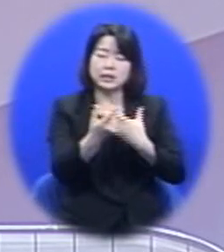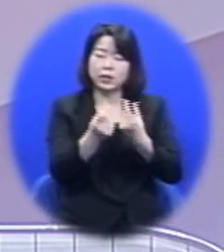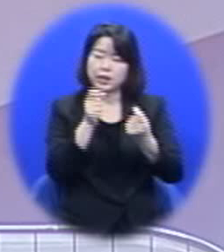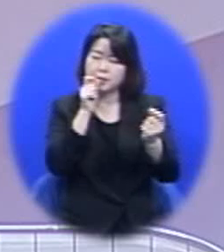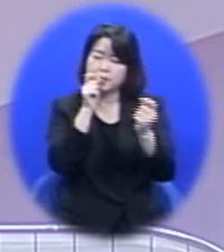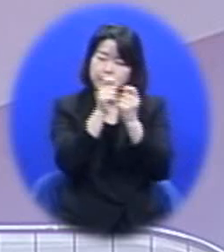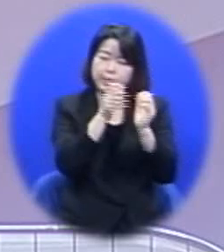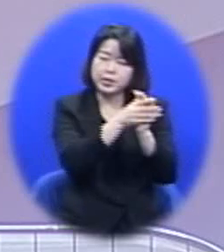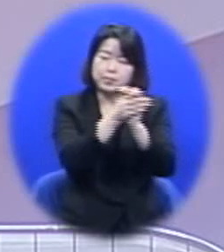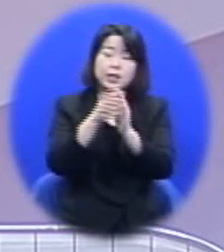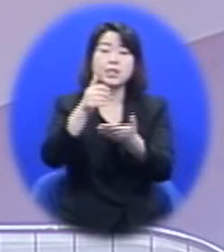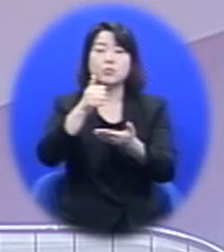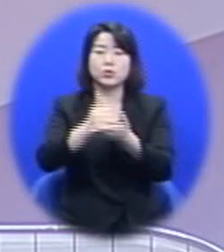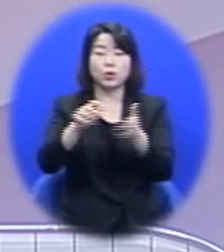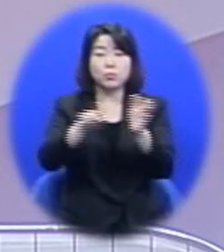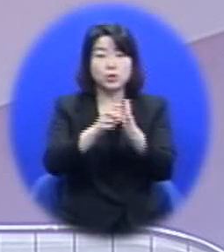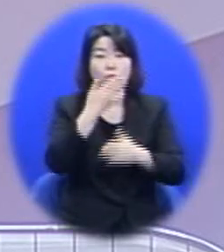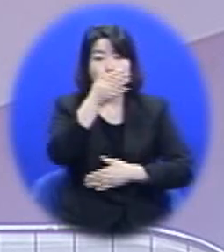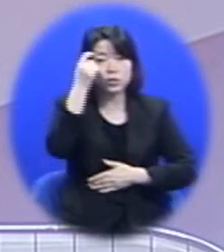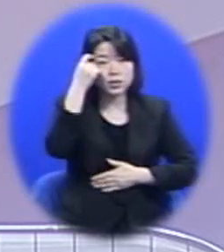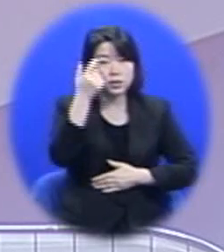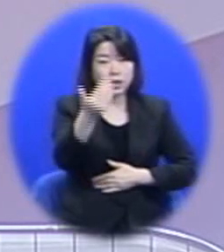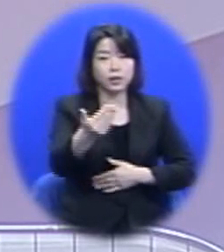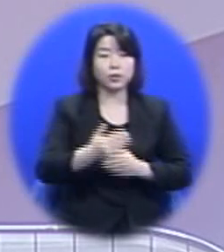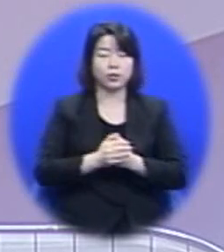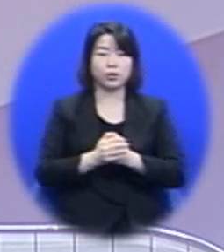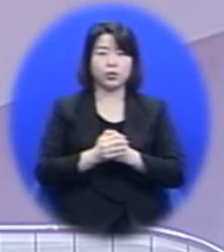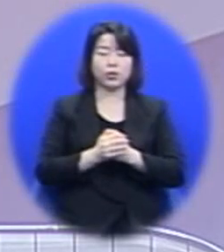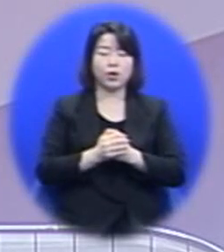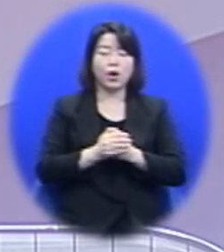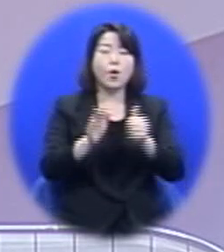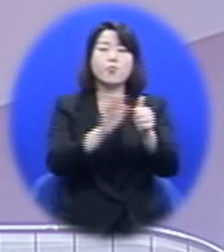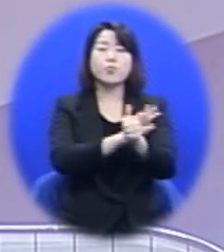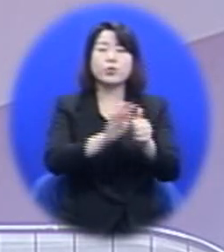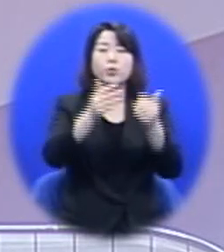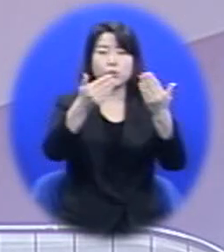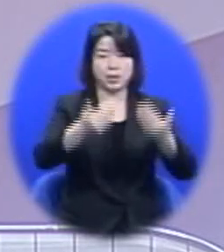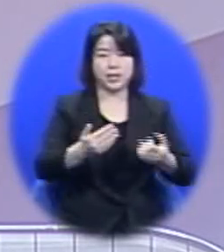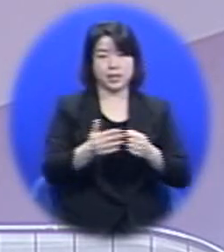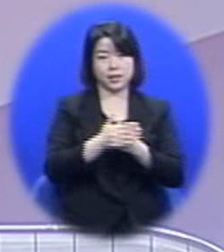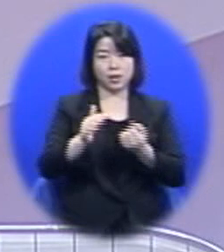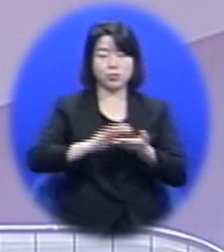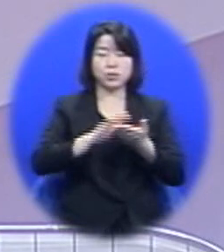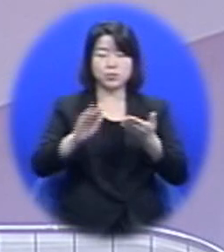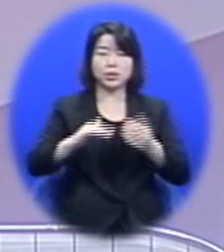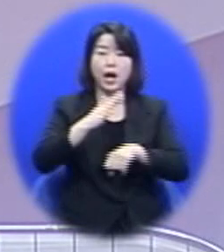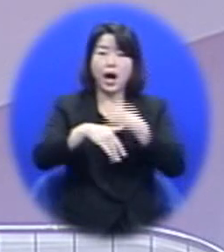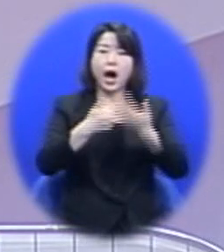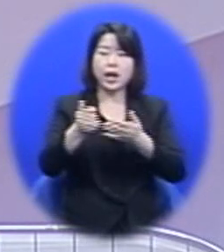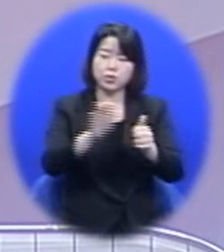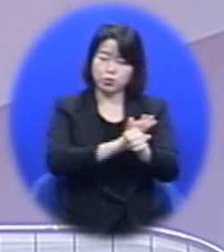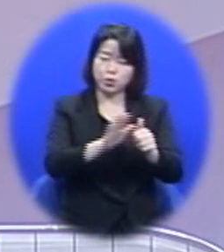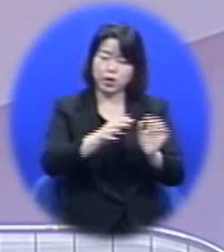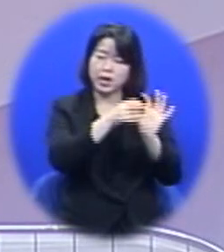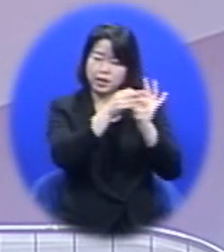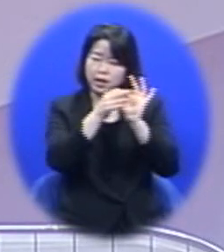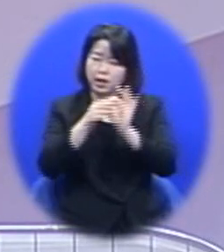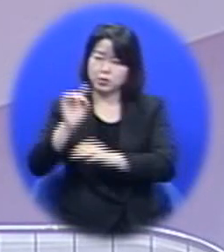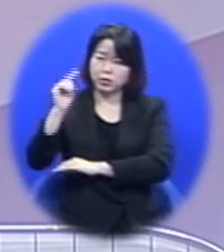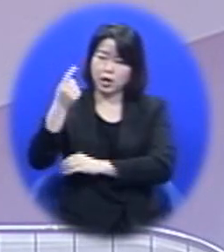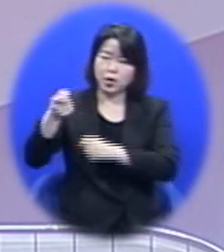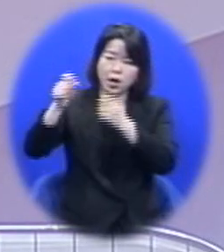친밀하신 분이라고 믿을 수 있었을까요? 위로를 받았기 때문입니다. 하나님의 위로가 계속 다윗에게